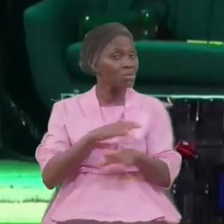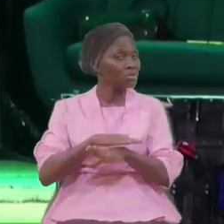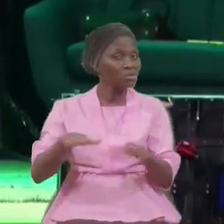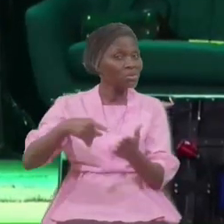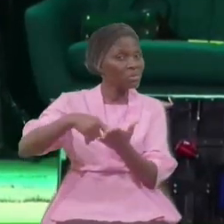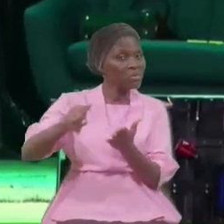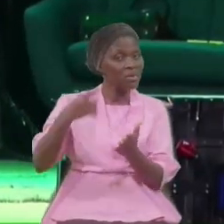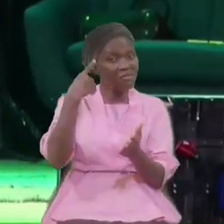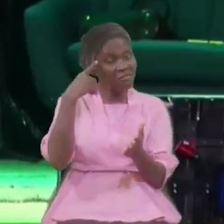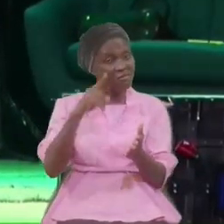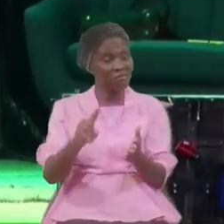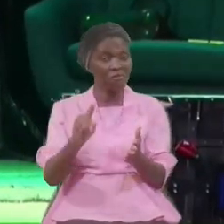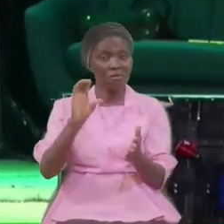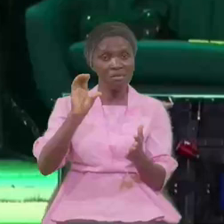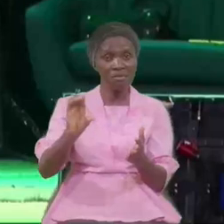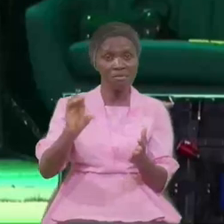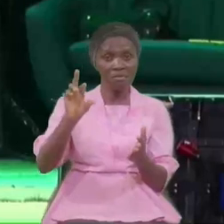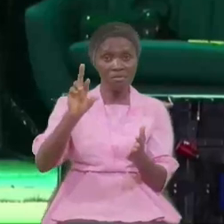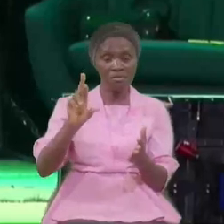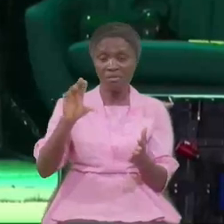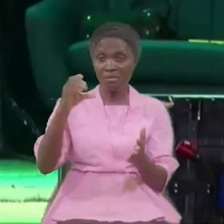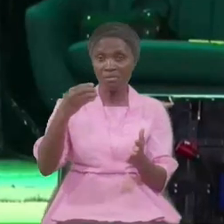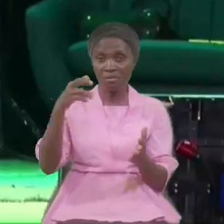On ne paie pas pour les dons de Noël.